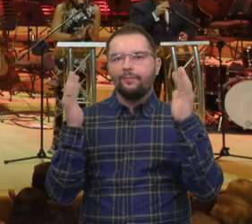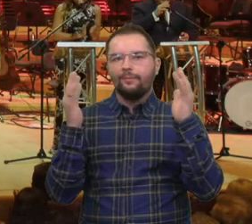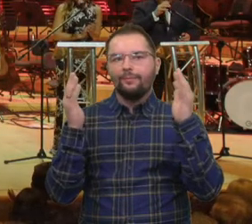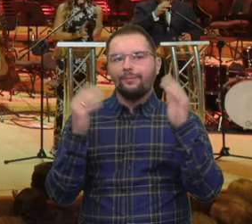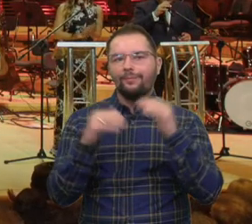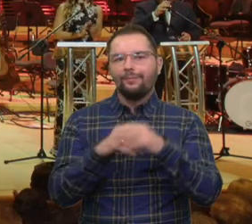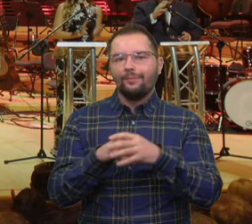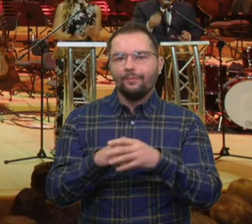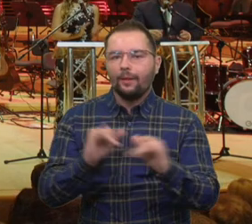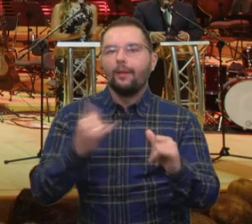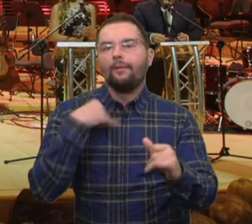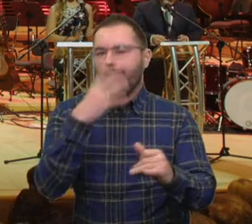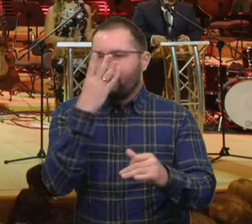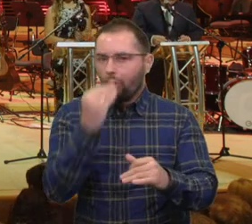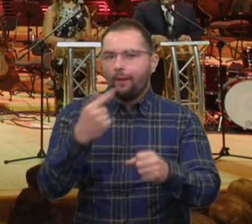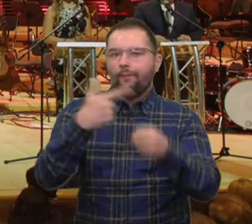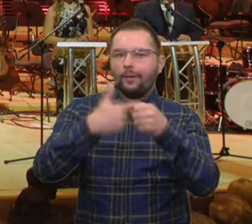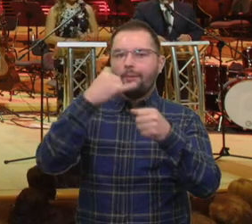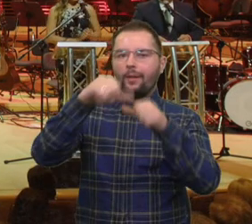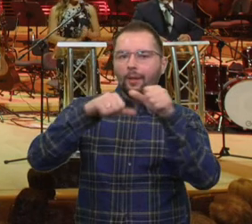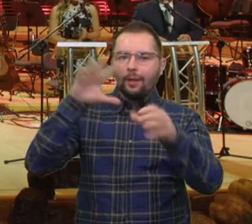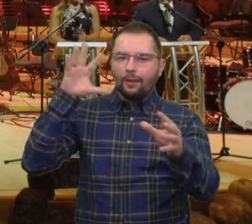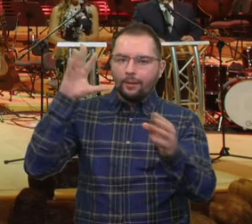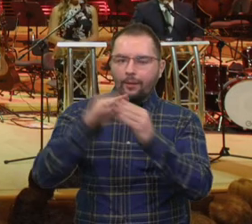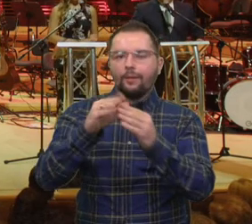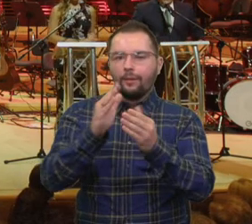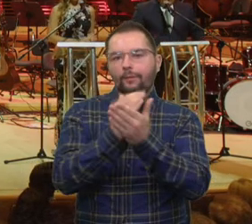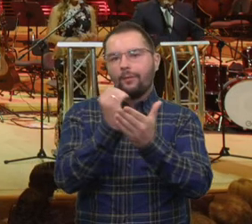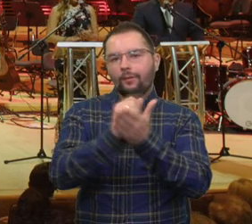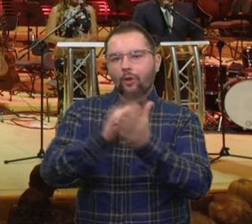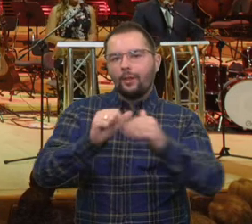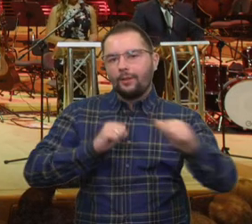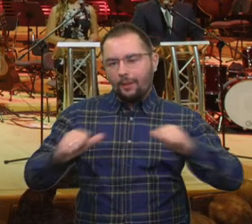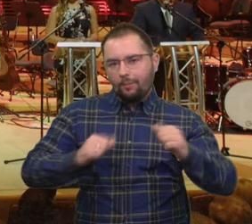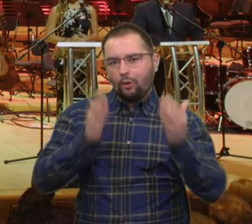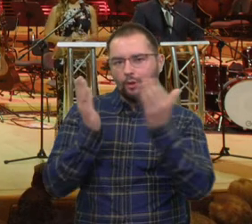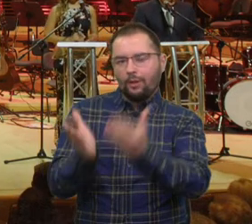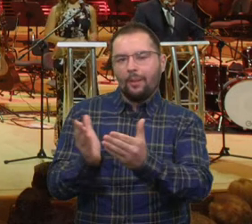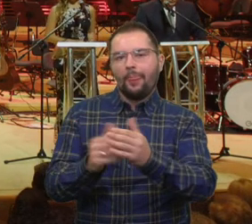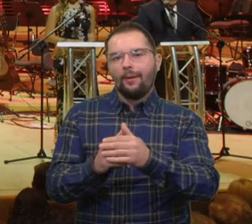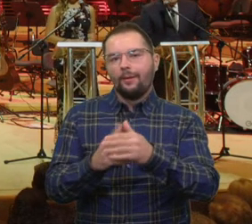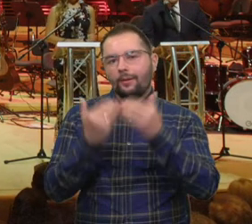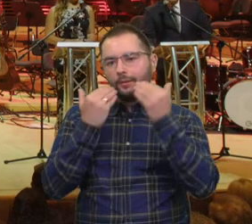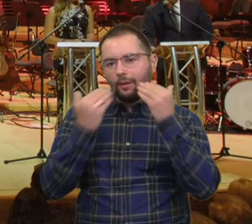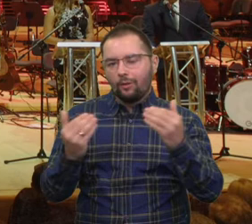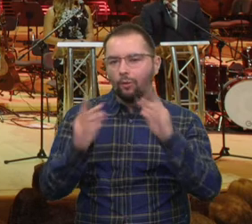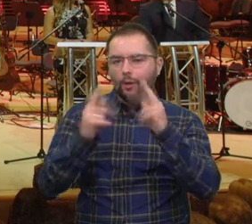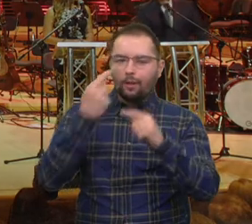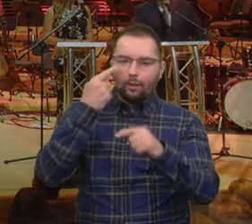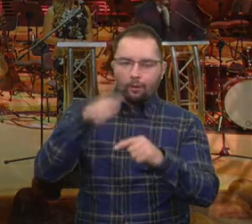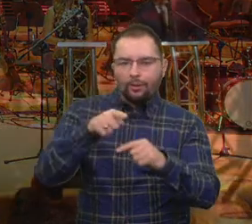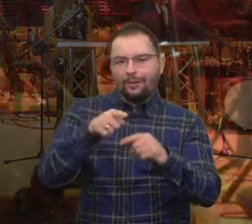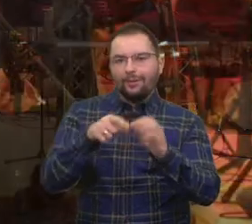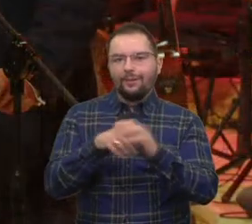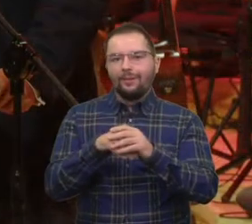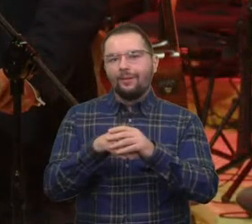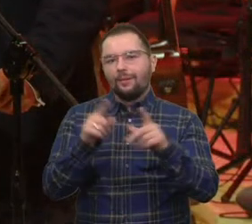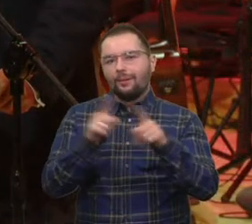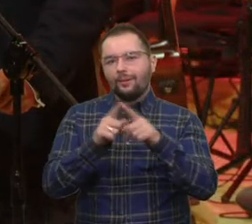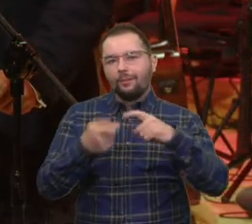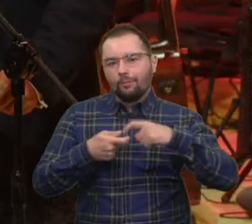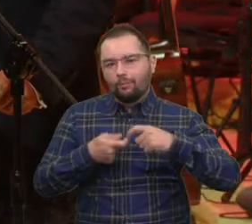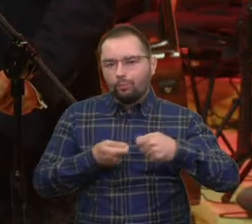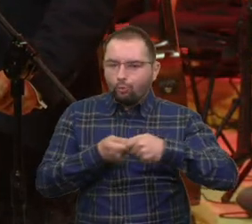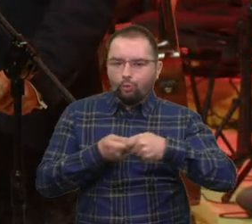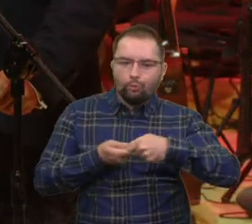Tak to wyglądało przez 25 lat śląskiego samorządu. Dziękujemy, że zechcieli Państwo rzucić okiem i pewnie jakieś refleksje się u